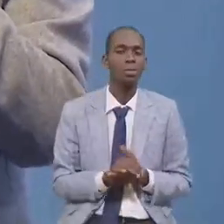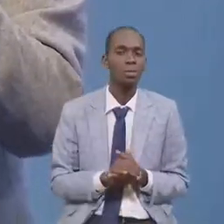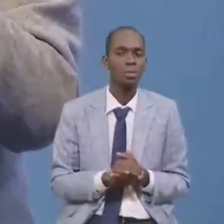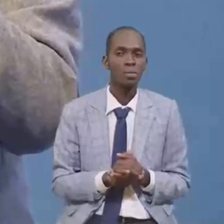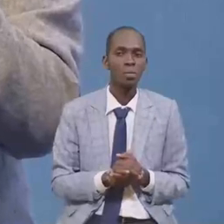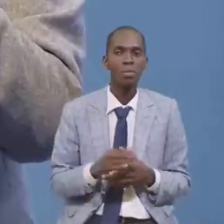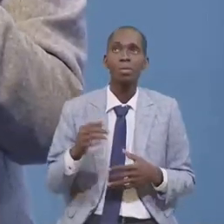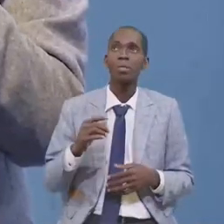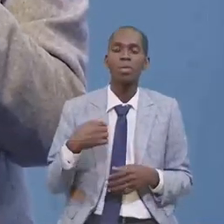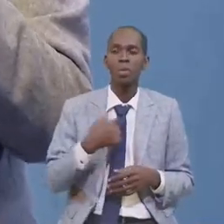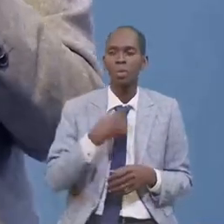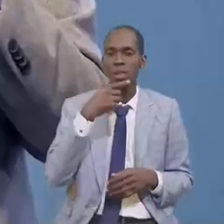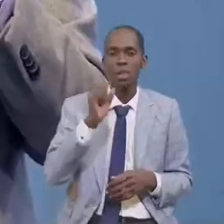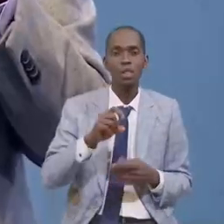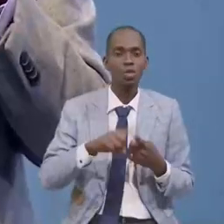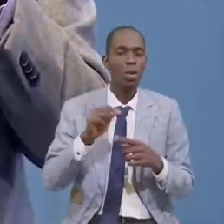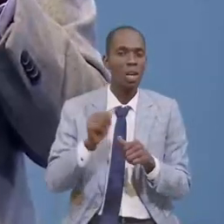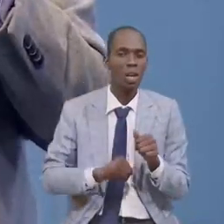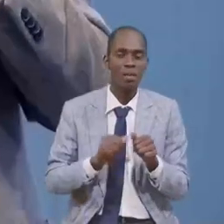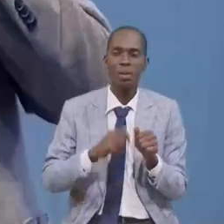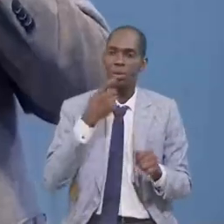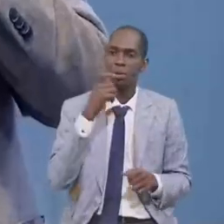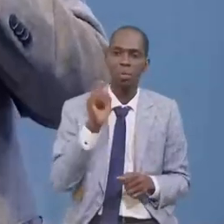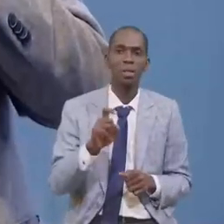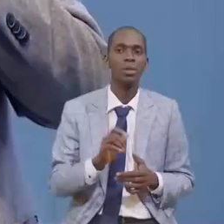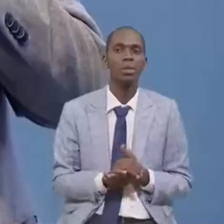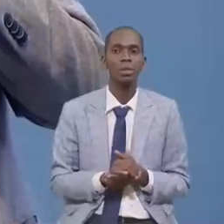Nous dirons oui à tout commandement.